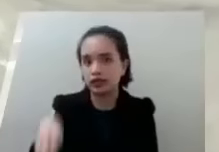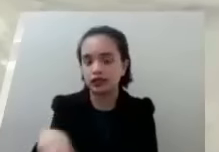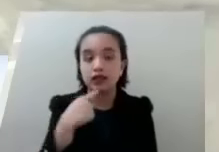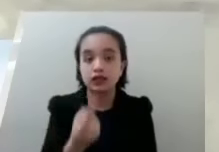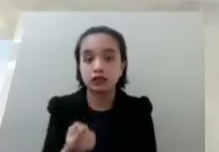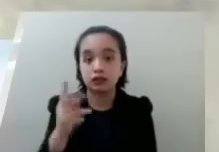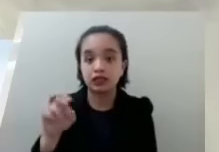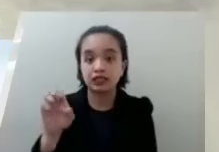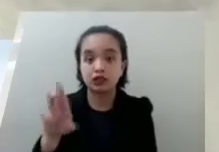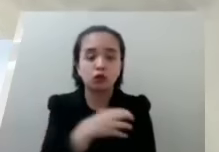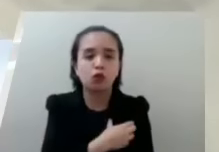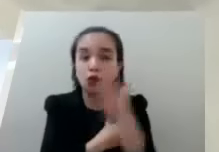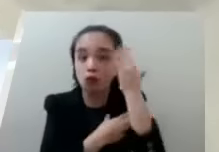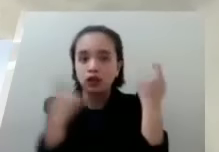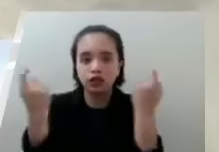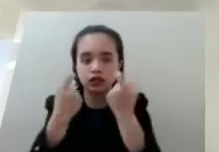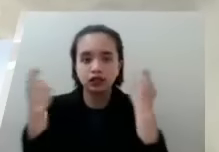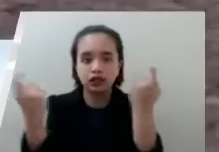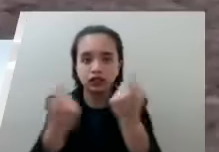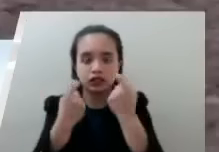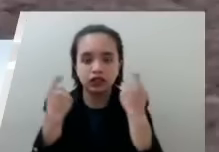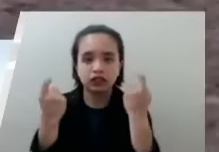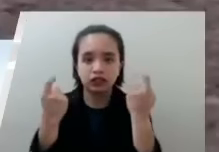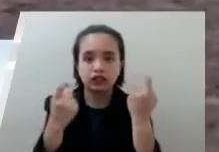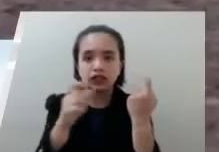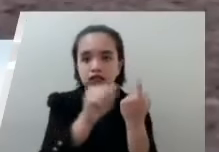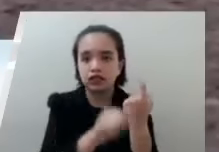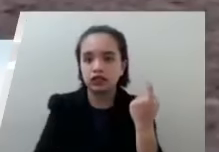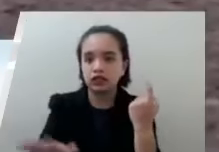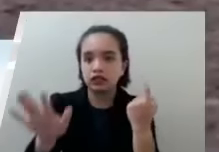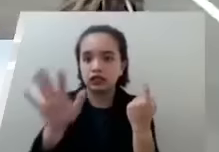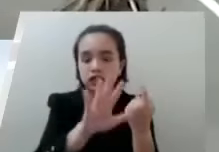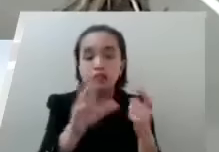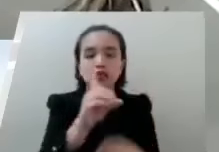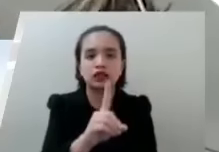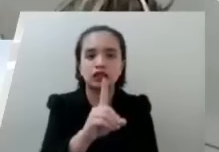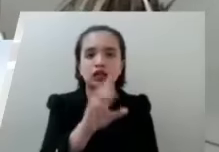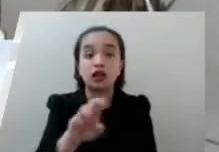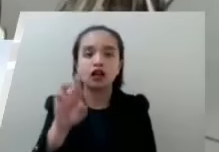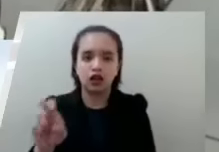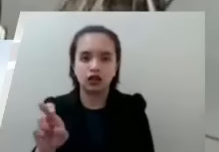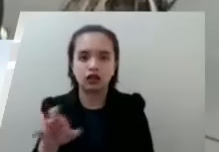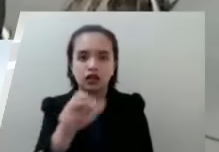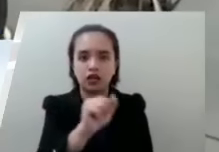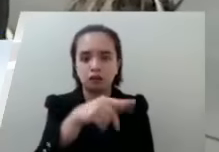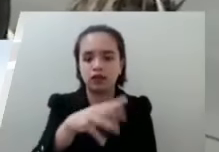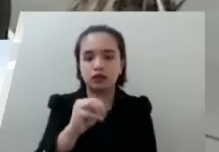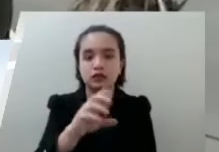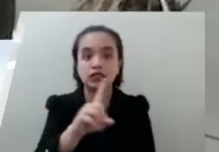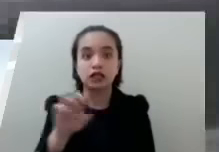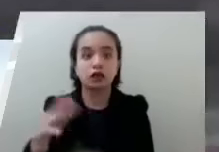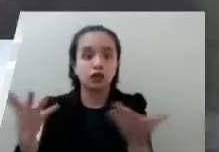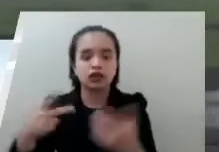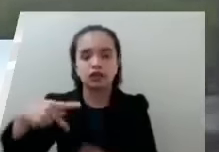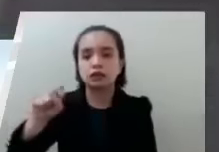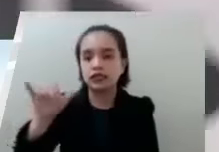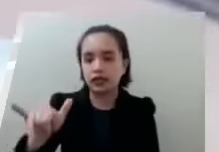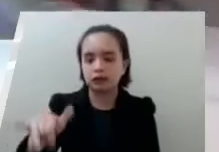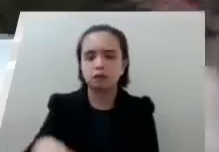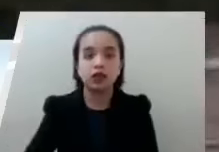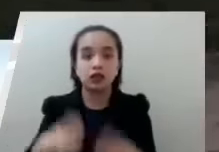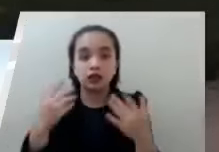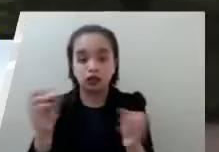sa pagdaraos ng 10th Asia-Pacific Ministerial Conference on Disaster Risk Reduction sa PICC sa Pasay. Inanunsyo rin na Malacanang